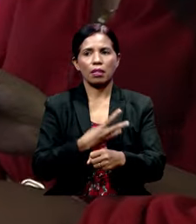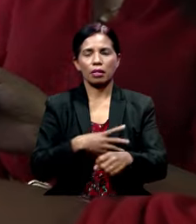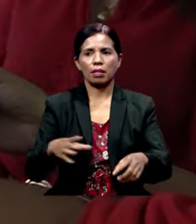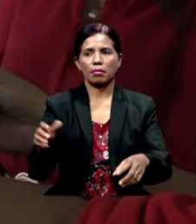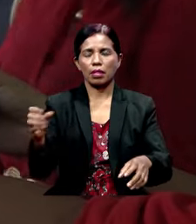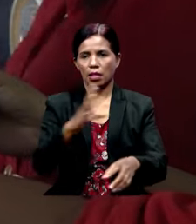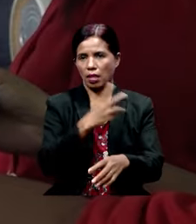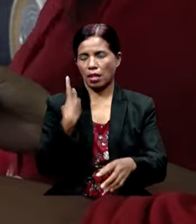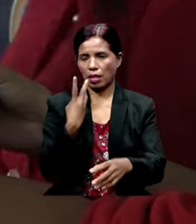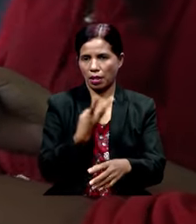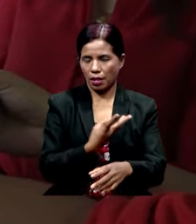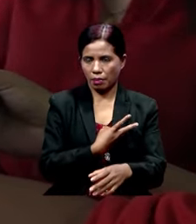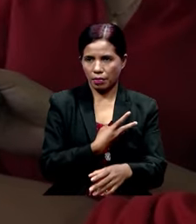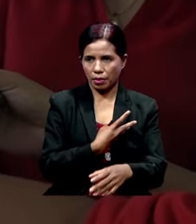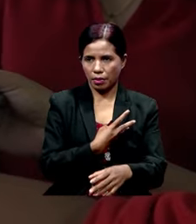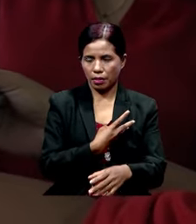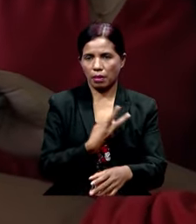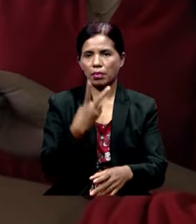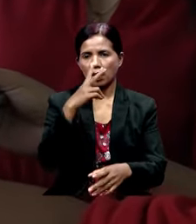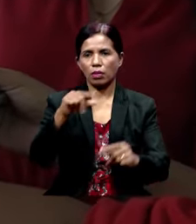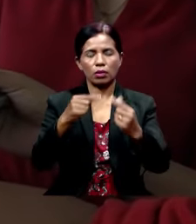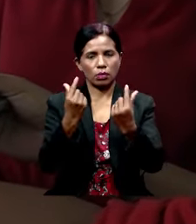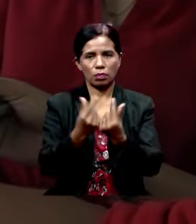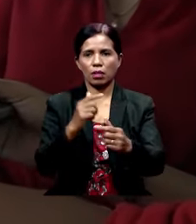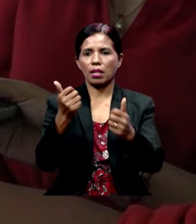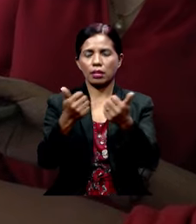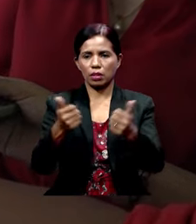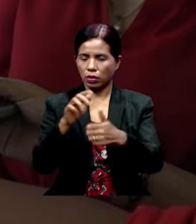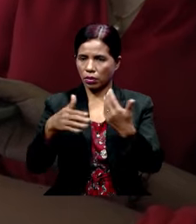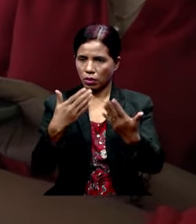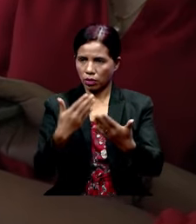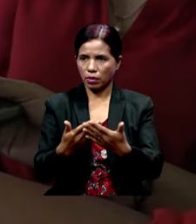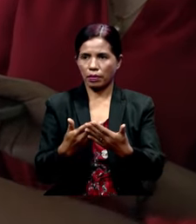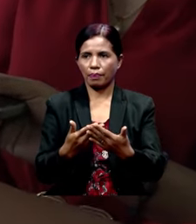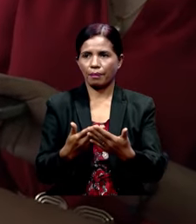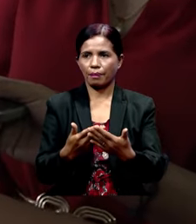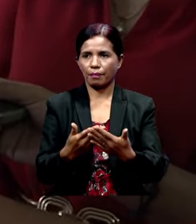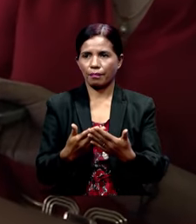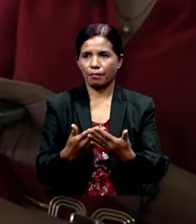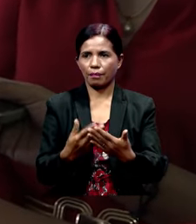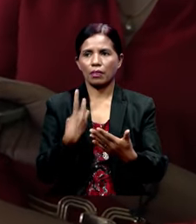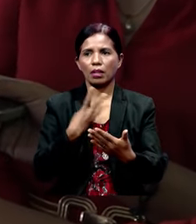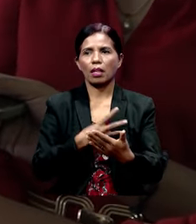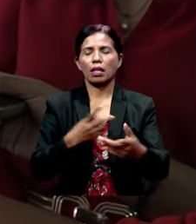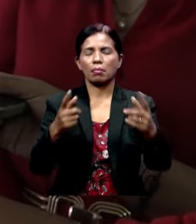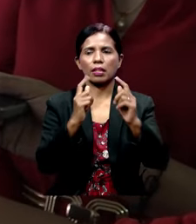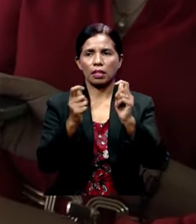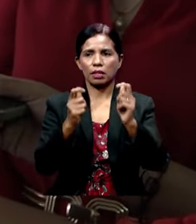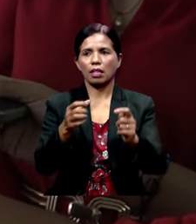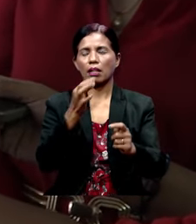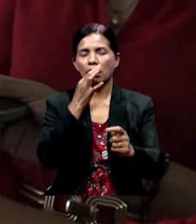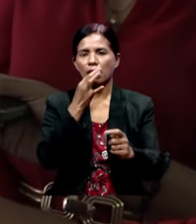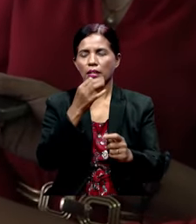Aifeza, tani konsumidoris, usia minya NC, ami rasik koko kata kahang ne